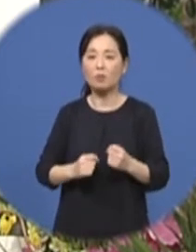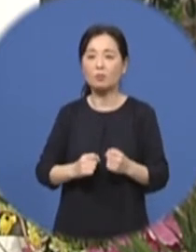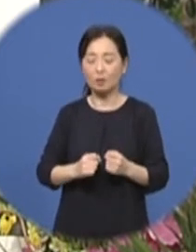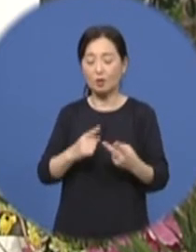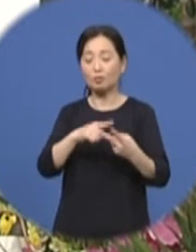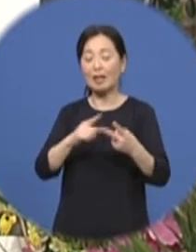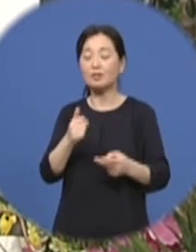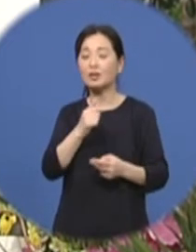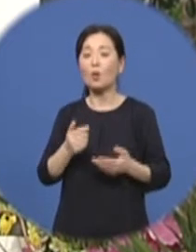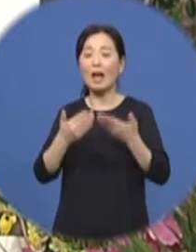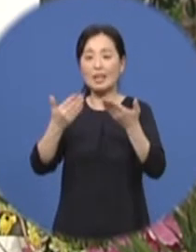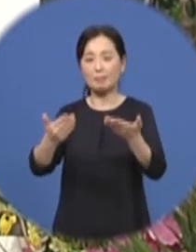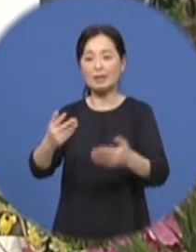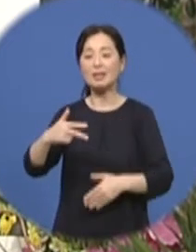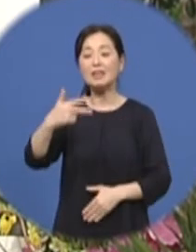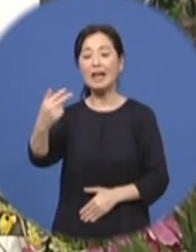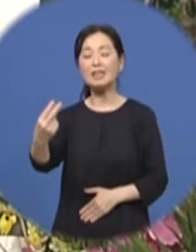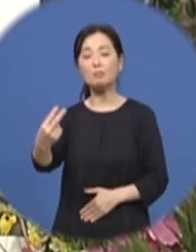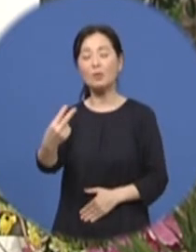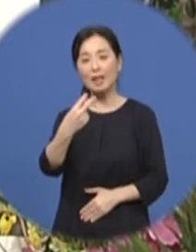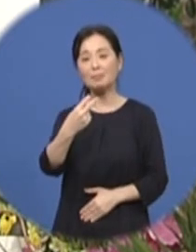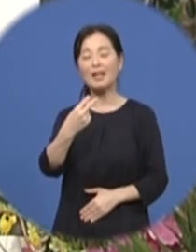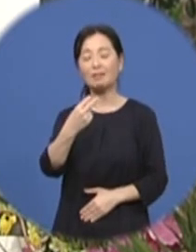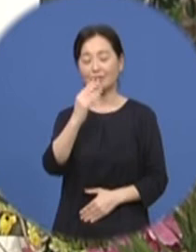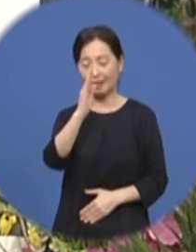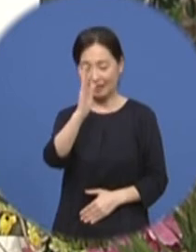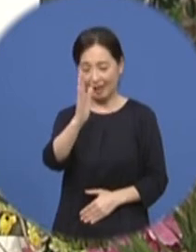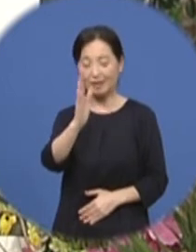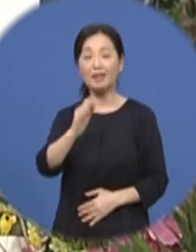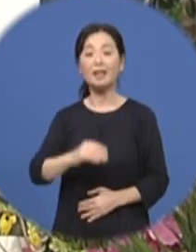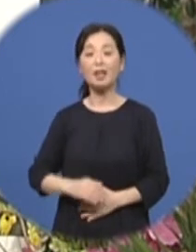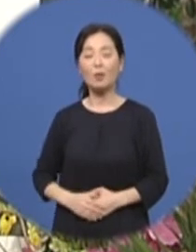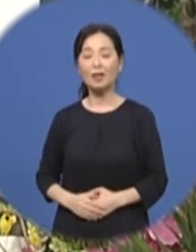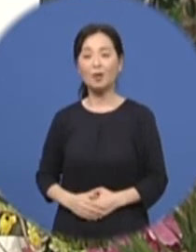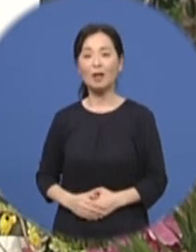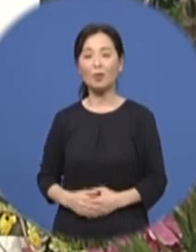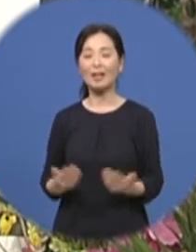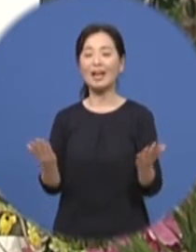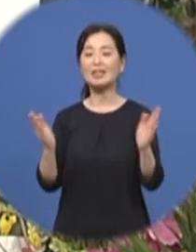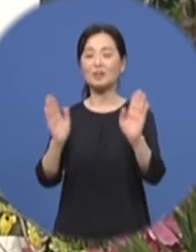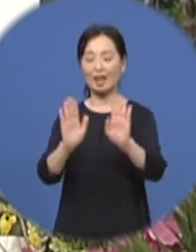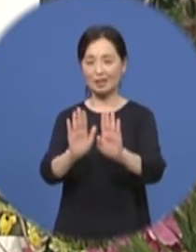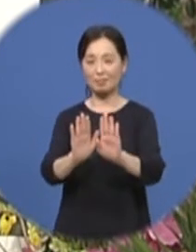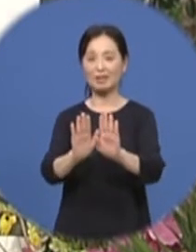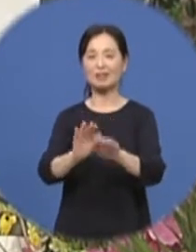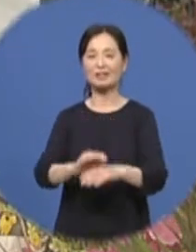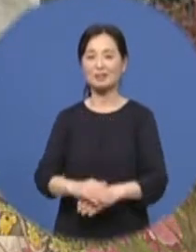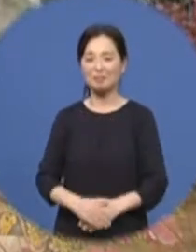来週もぜひご覧ください。それでは今日はこの辺で失礼いたします。